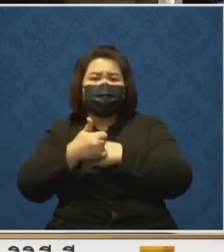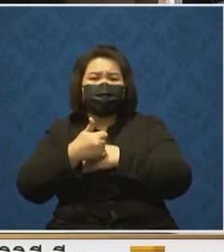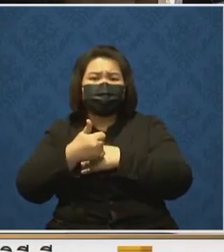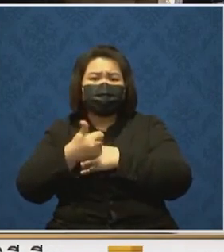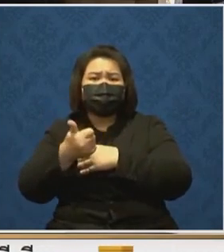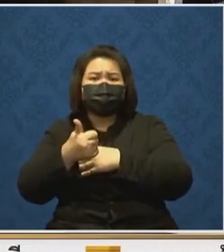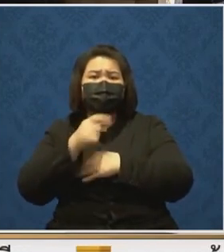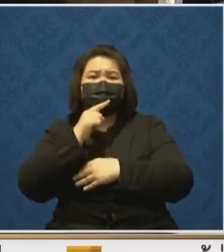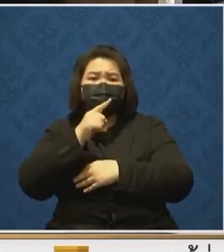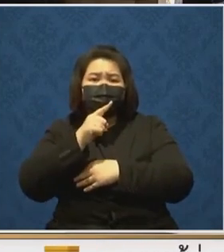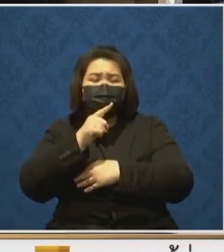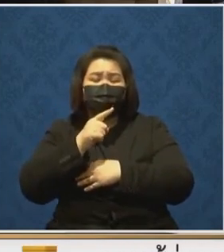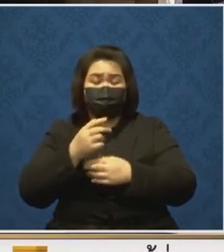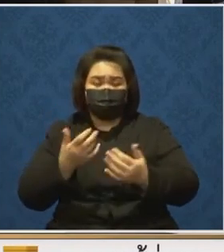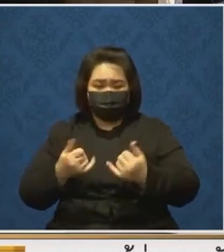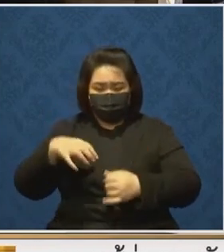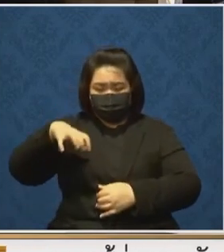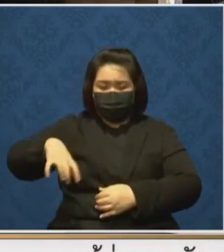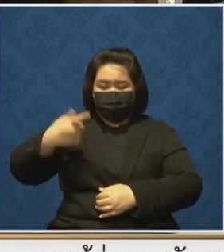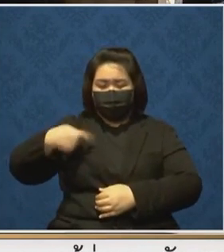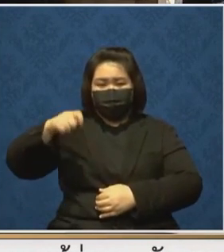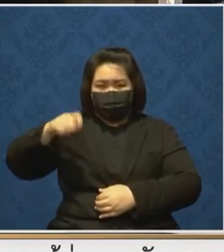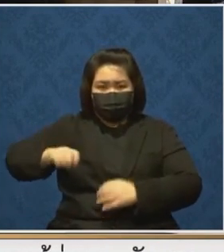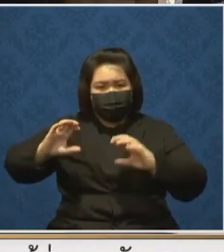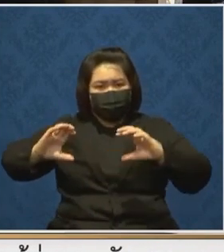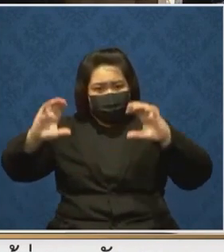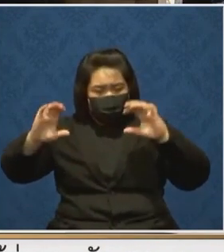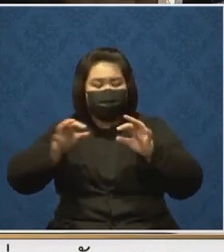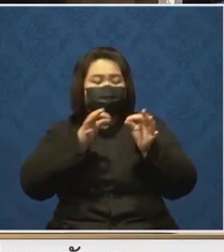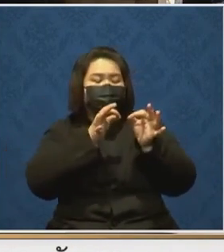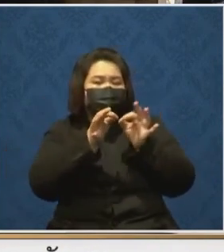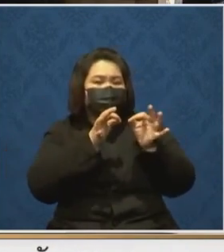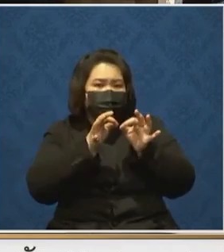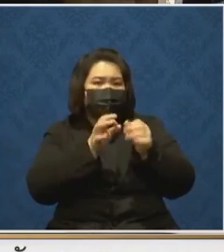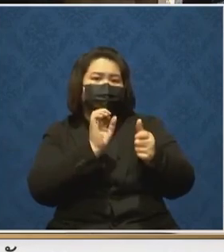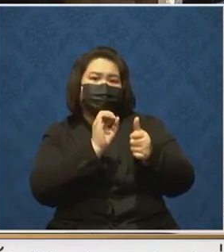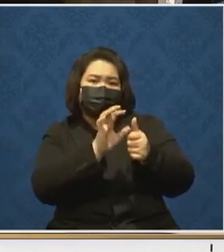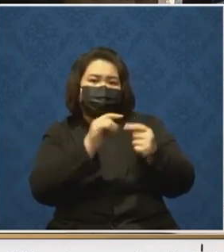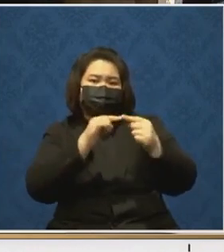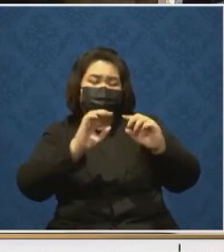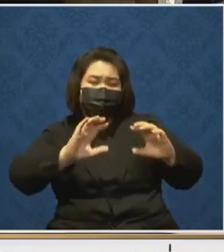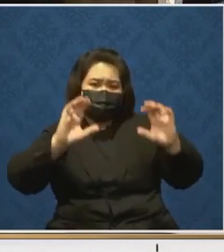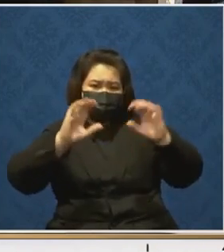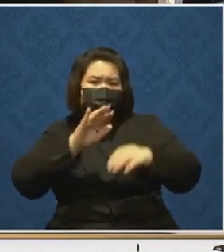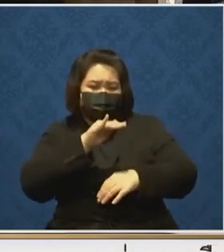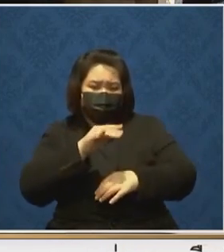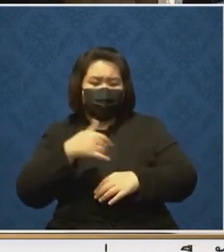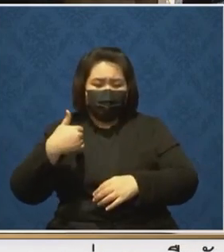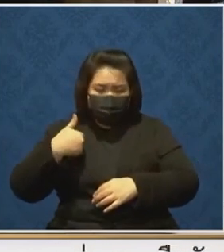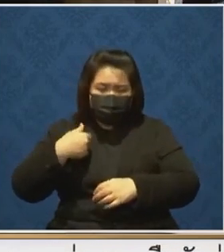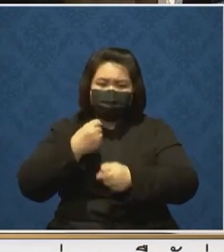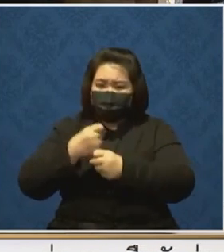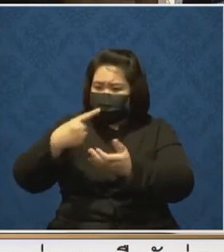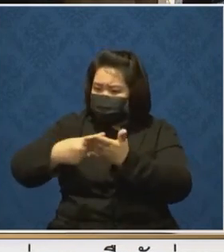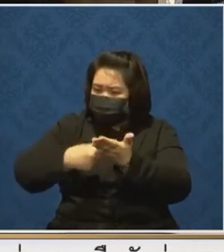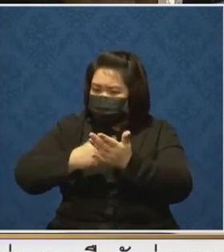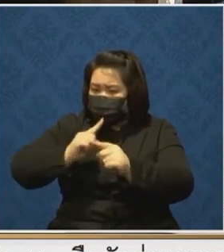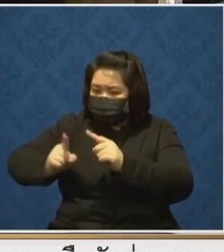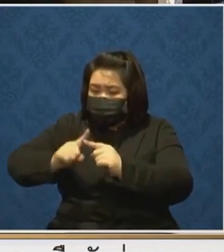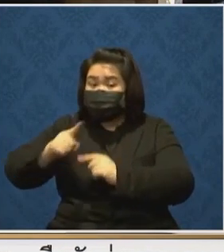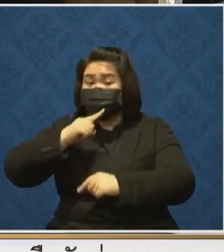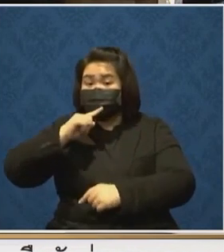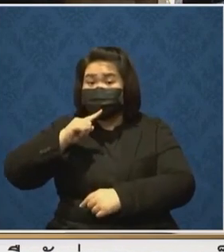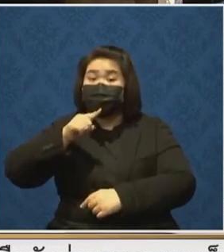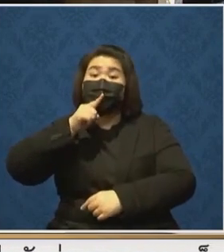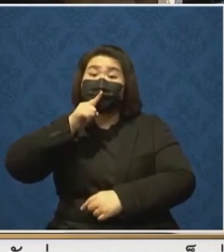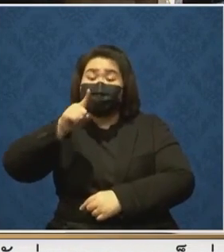ใการส่สู้คัวมีหน้าที่ต้องให้ความเห็นกับรัฐบารต้องแความใหรัฐบารในกรณีทถกต่ชาิ